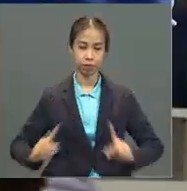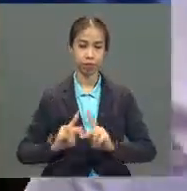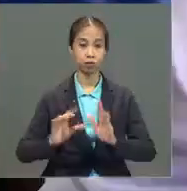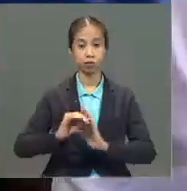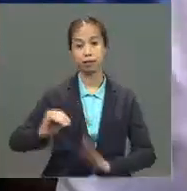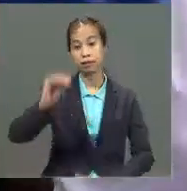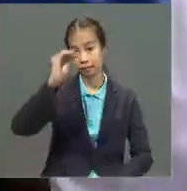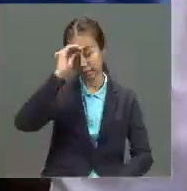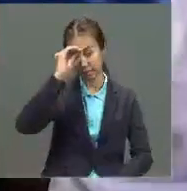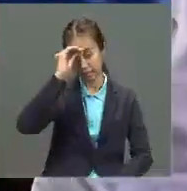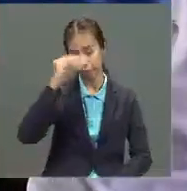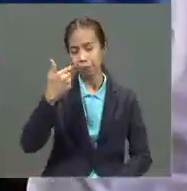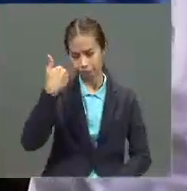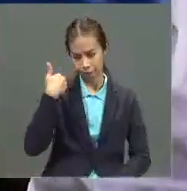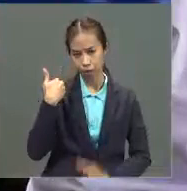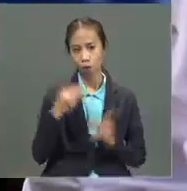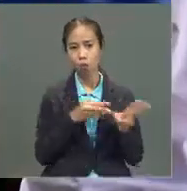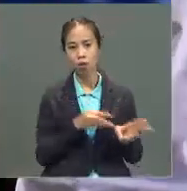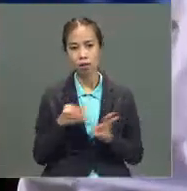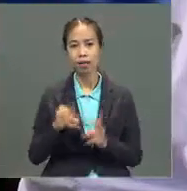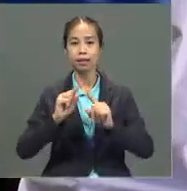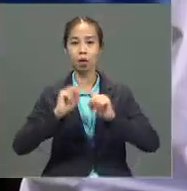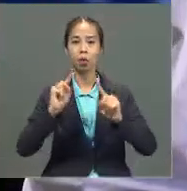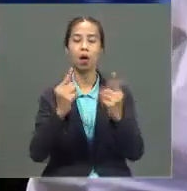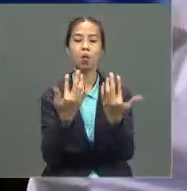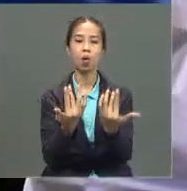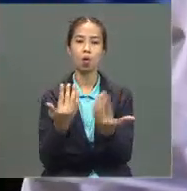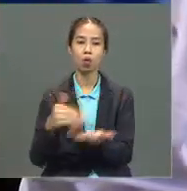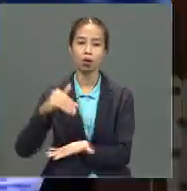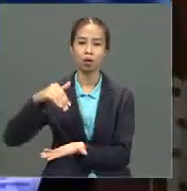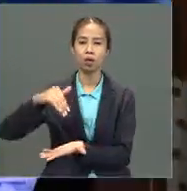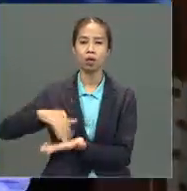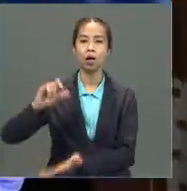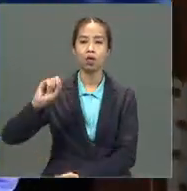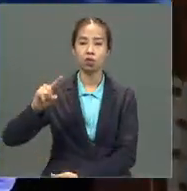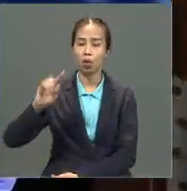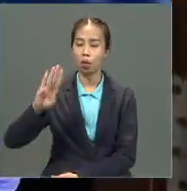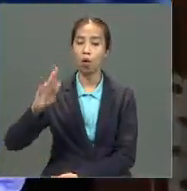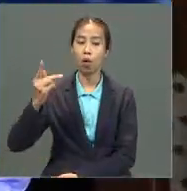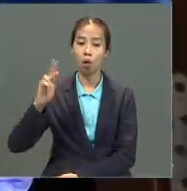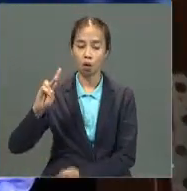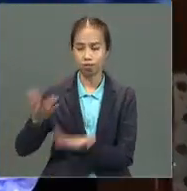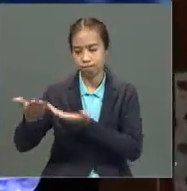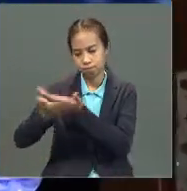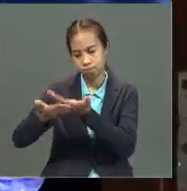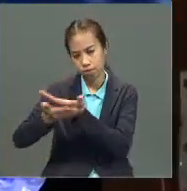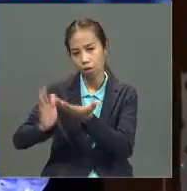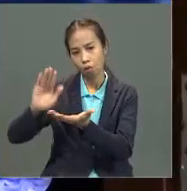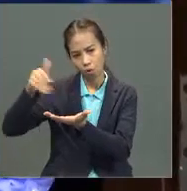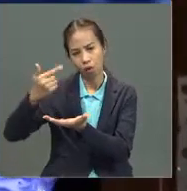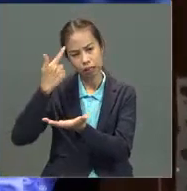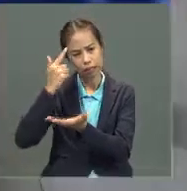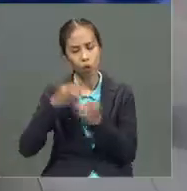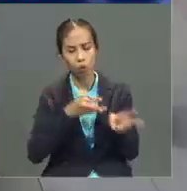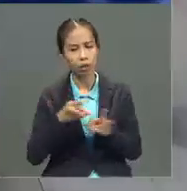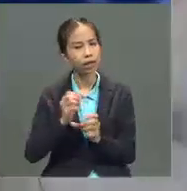กำลังออกมาตรการแต่ก็ต้องรอศบค.ชุดใหญ่พิจารณาว่านักเรียนจำนวนดังกล่าวจะมีแนวทางให้เข้ามาอย่างไร